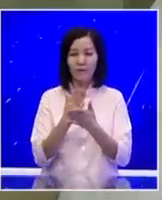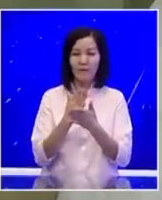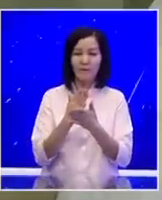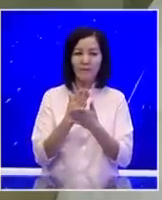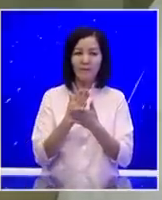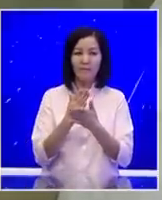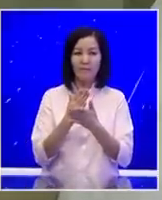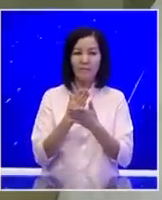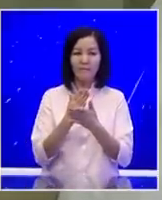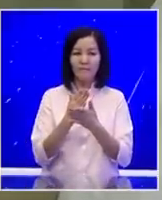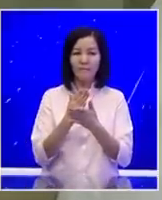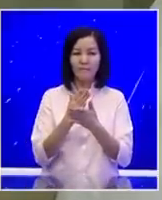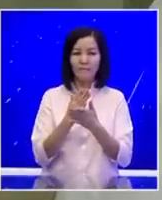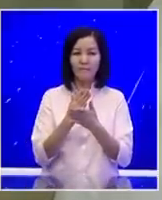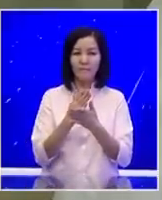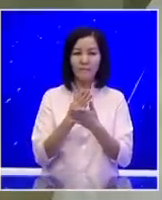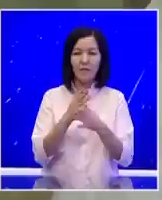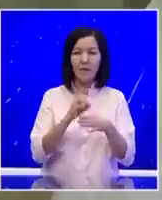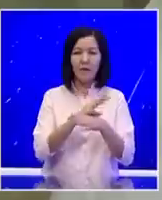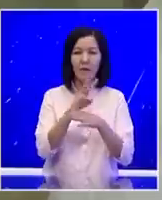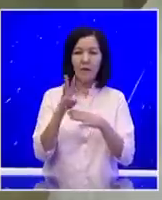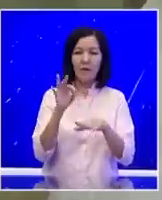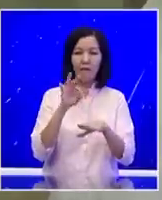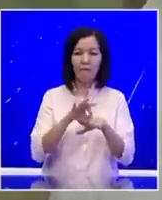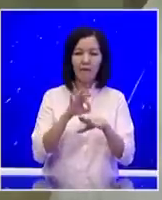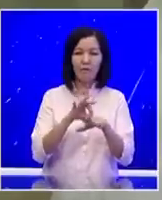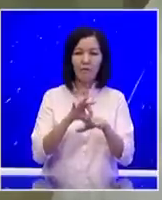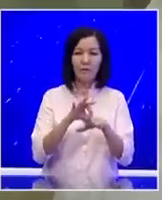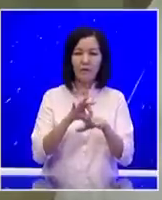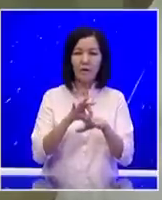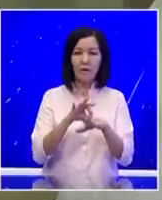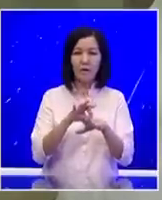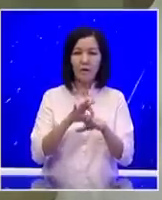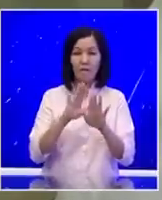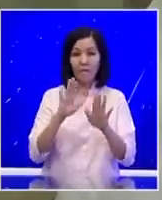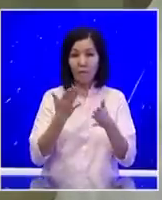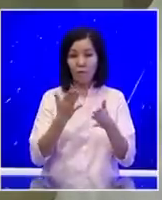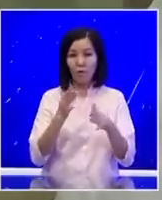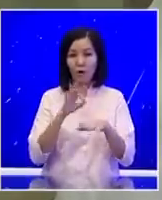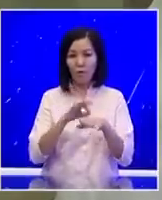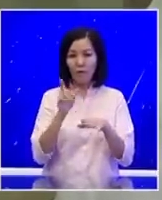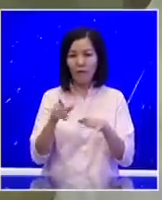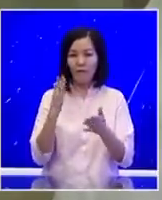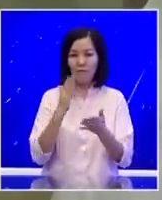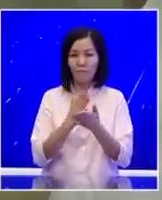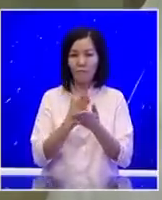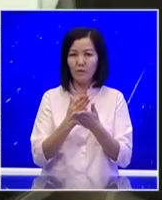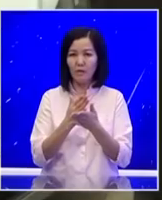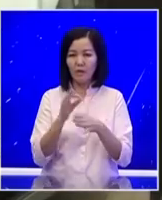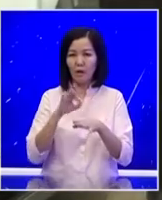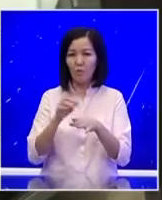Со жақта осы коронавирусқа подозрение болса, со жақта ауруларды